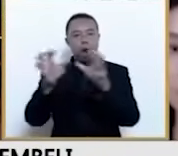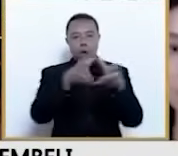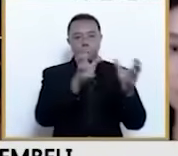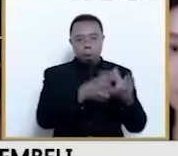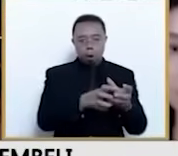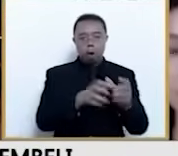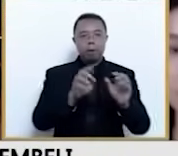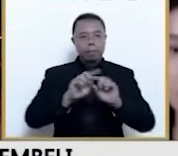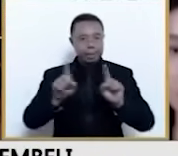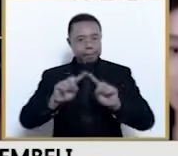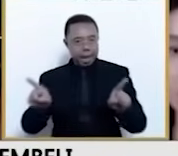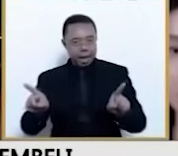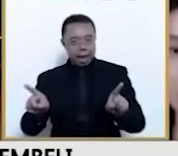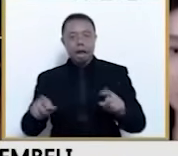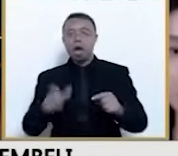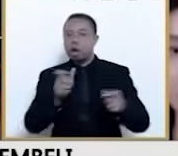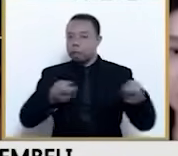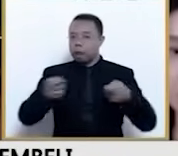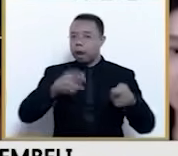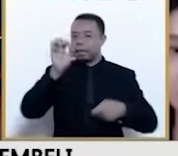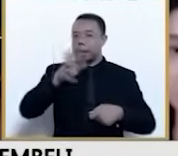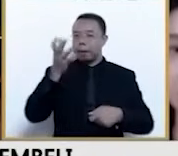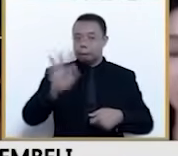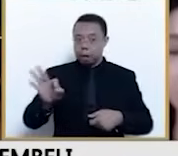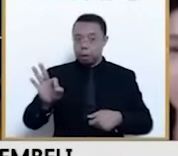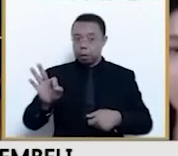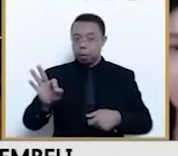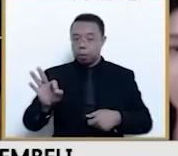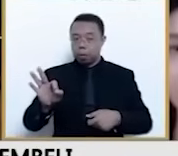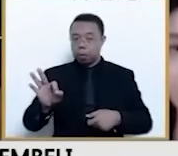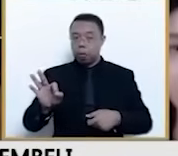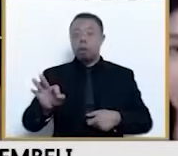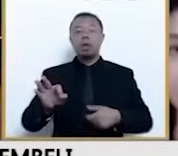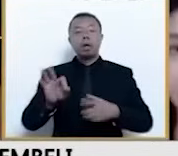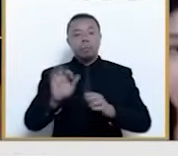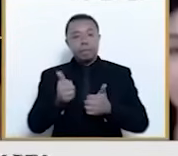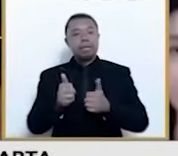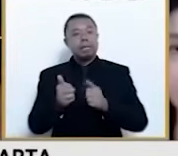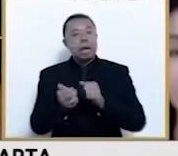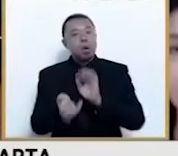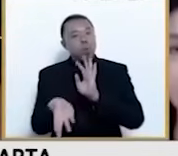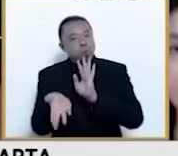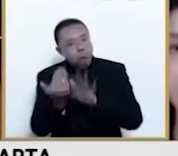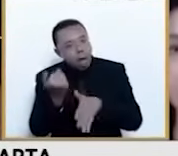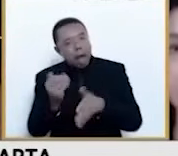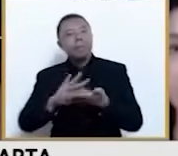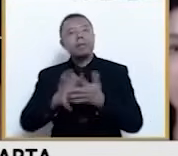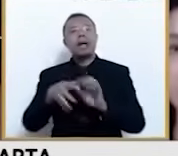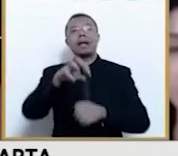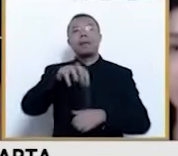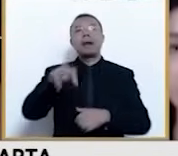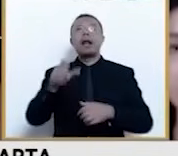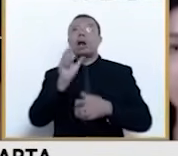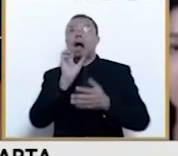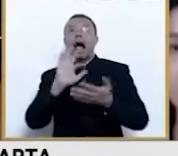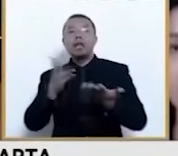terkelompokkan. Kemudian pengolahan sampah modern, RDF, refuse, direfuel, sampah diolah menjadi bahan